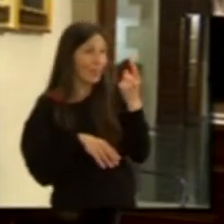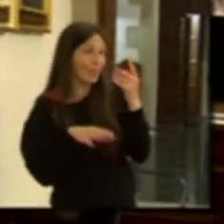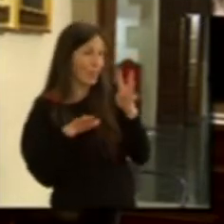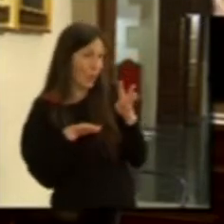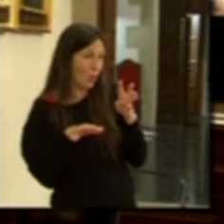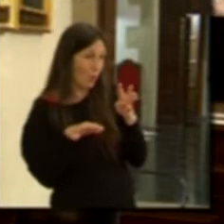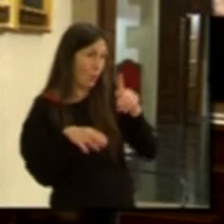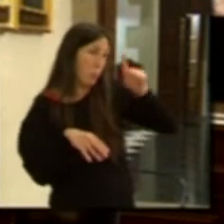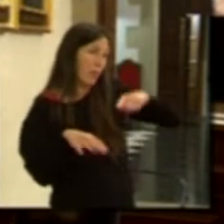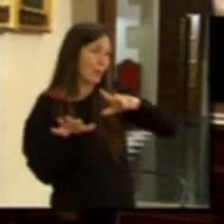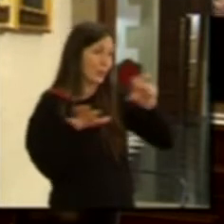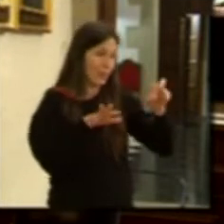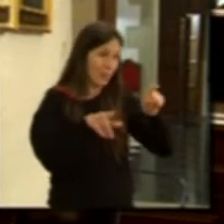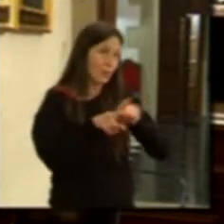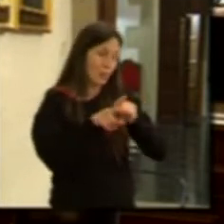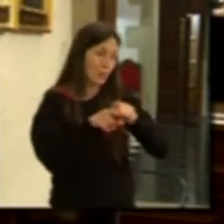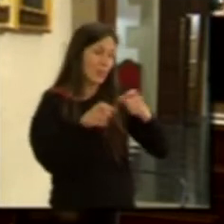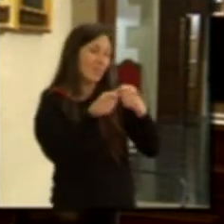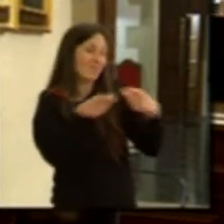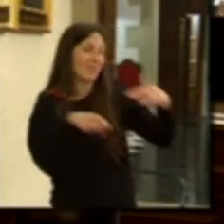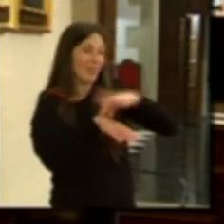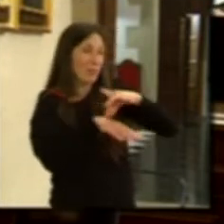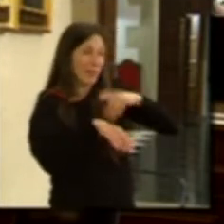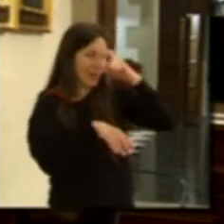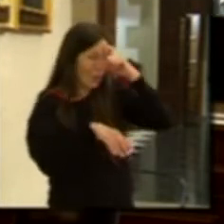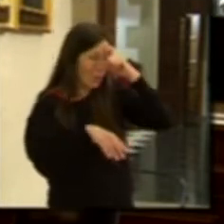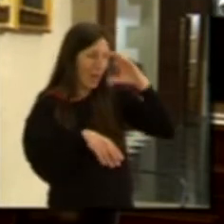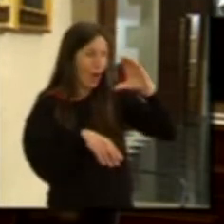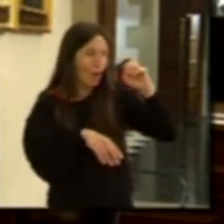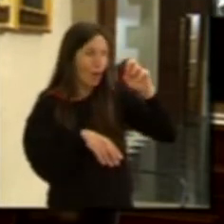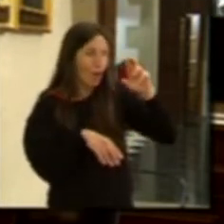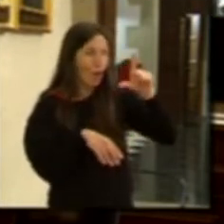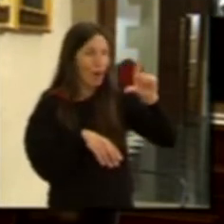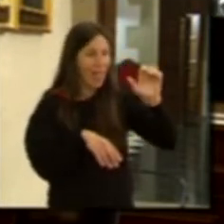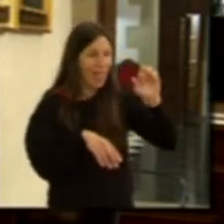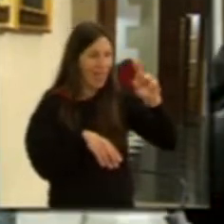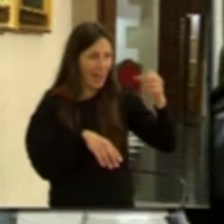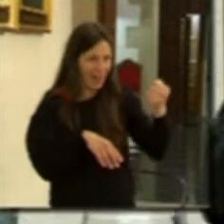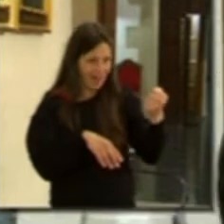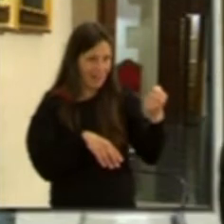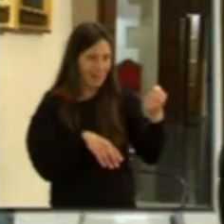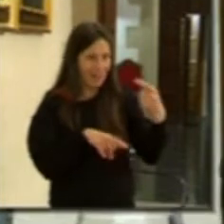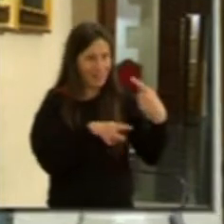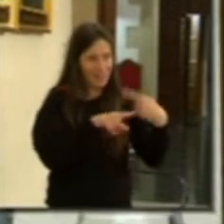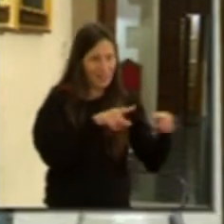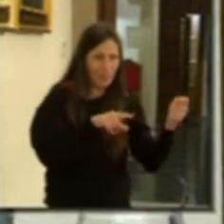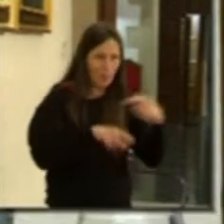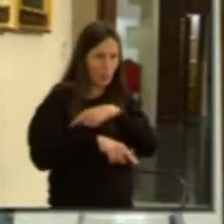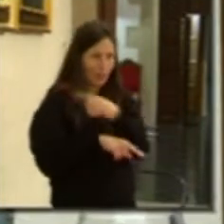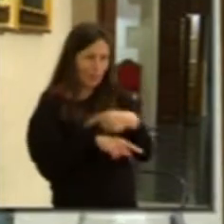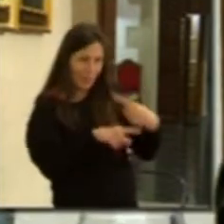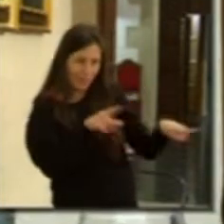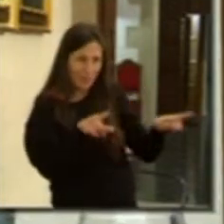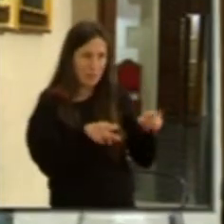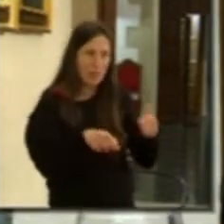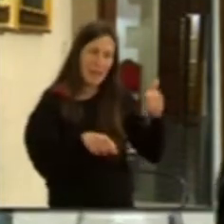còlera. D'acord? Aquesta és una altra pandèmia que va tenir diferents onades, afectava de forma diferent, anava molt lligada a aspectes de